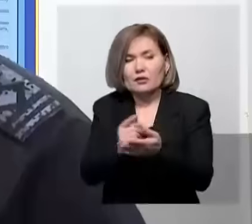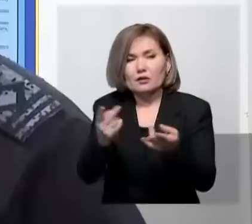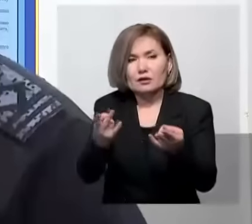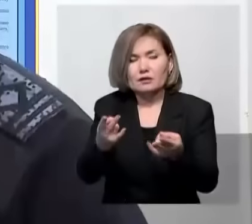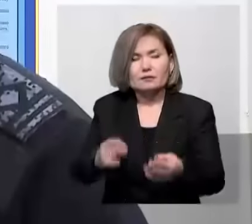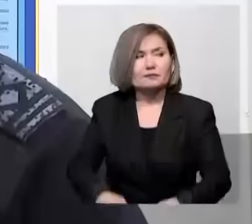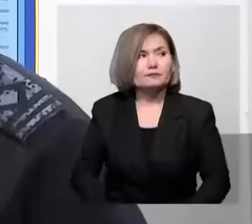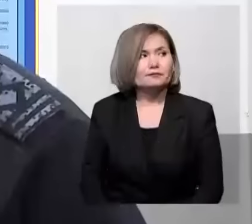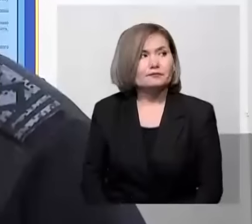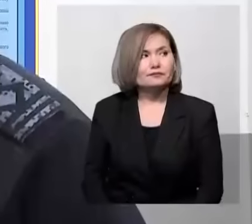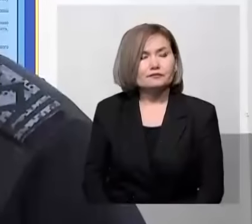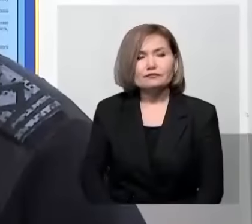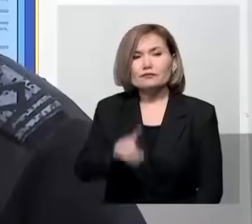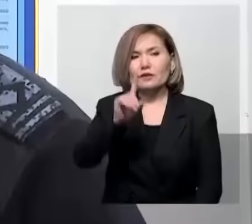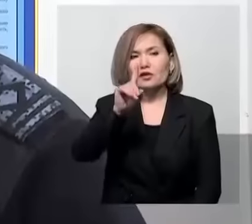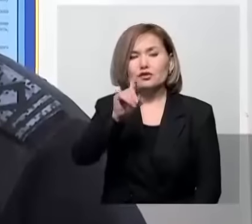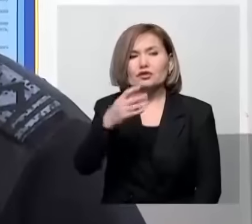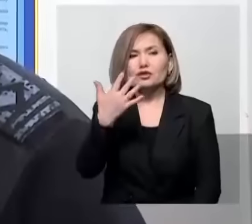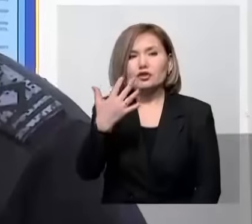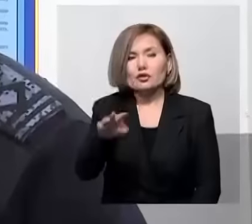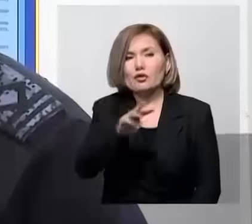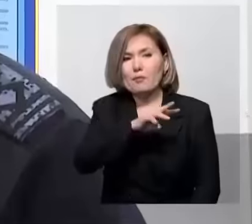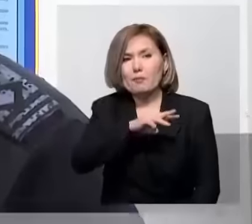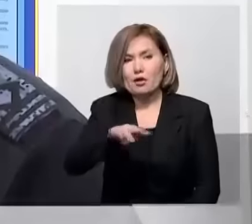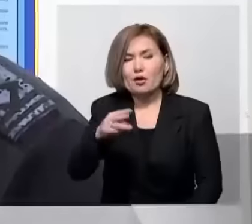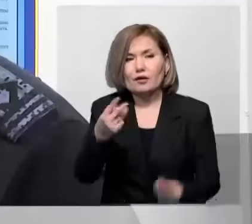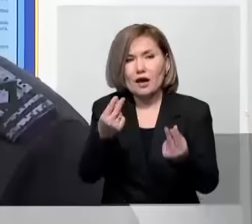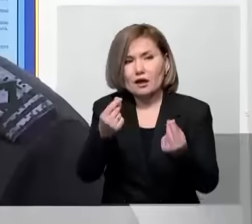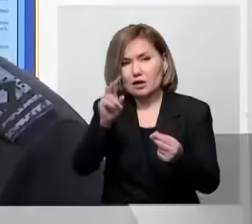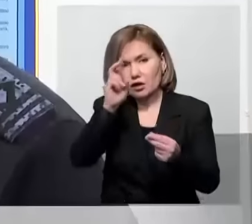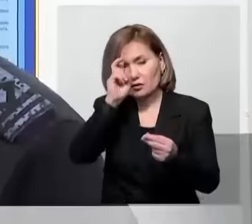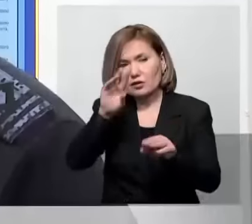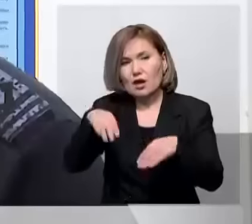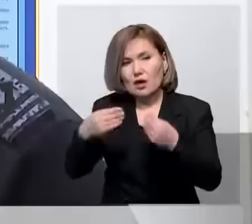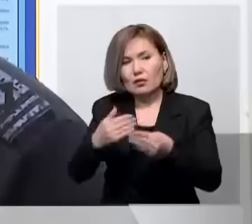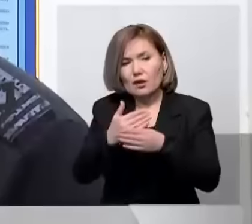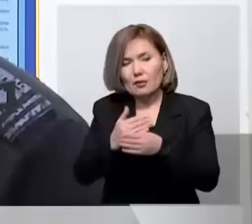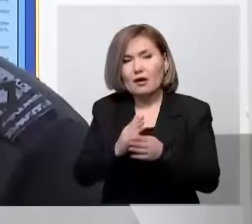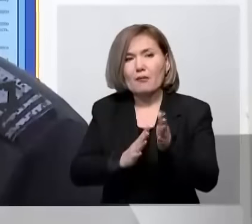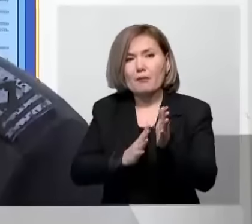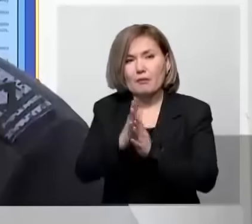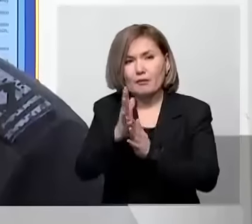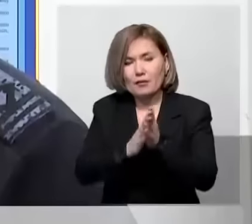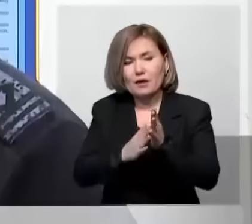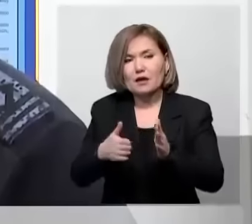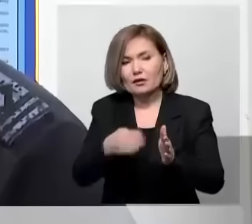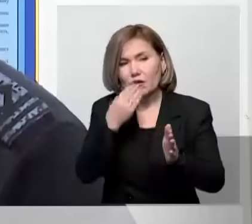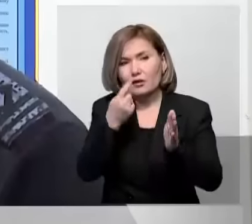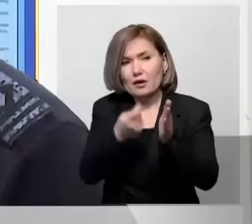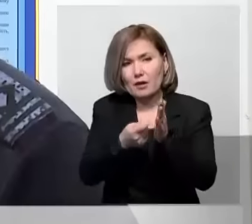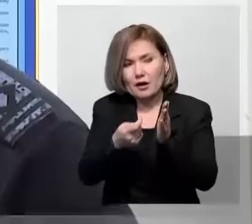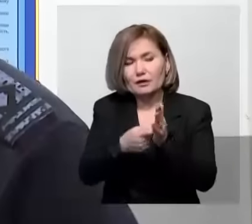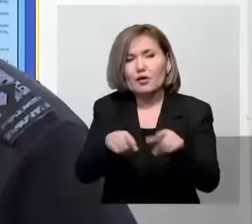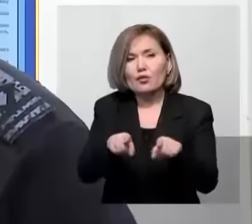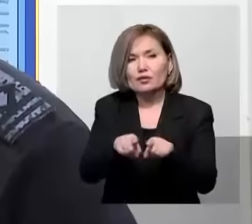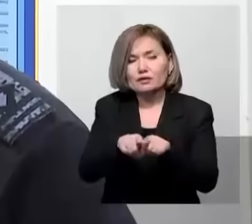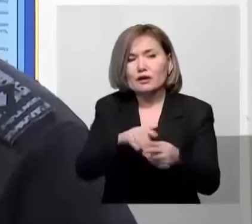Енді 150 миллион субсидия берілді. Ол балықтың тамағына, биологиялық